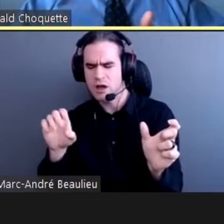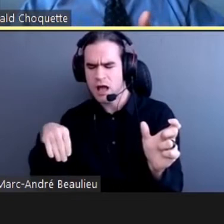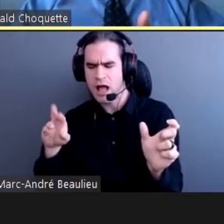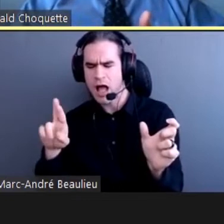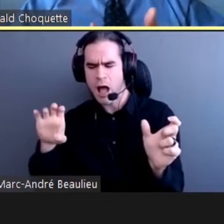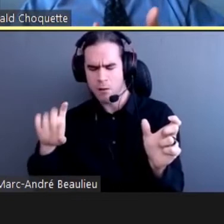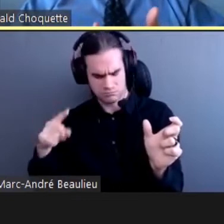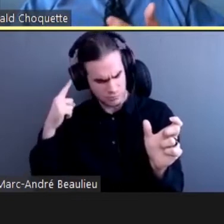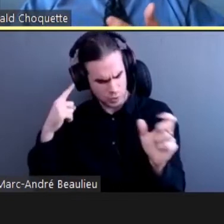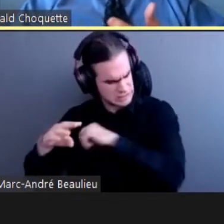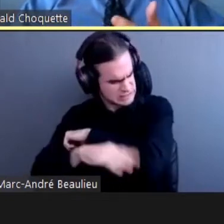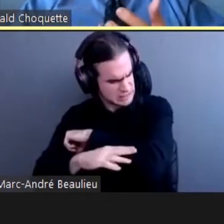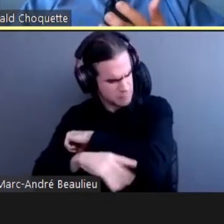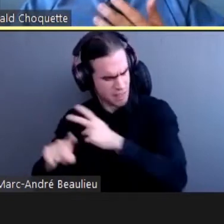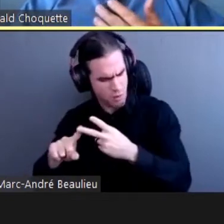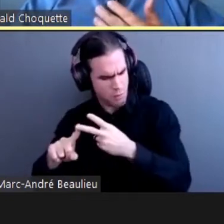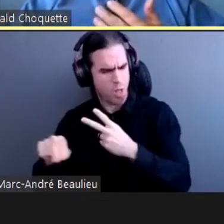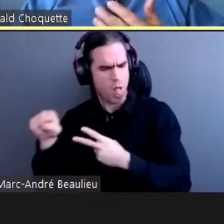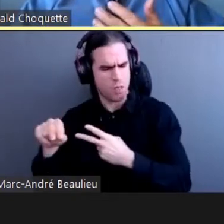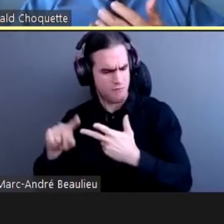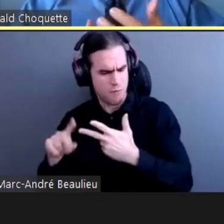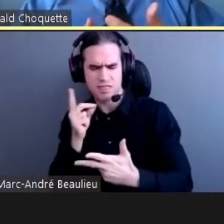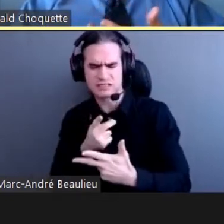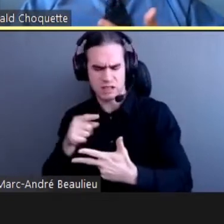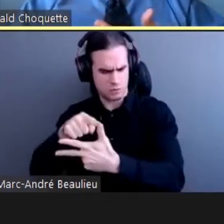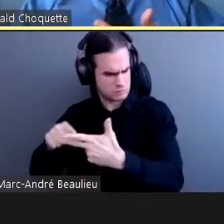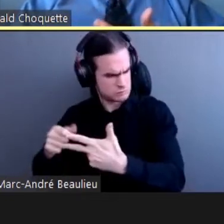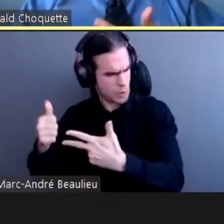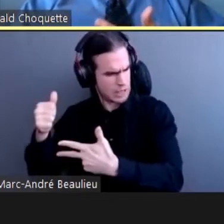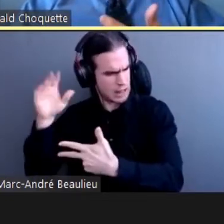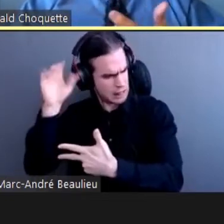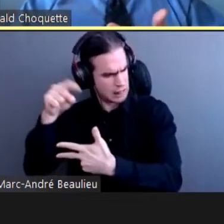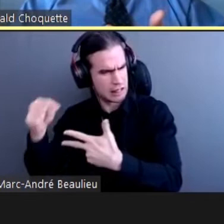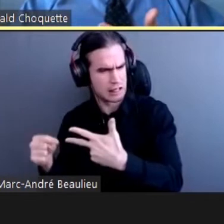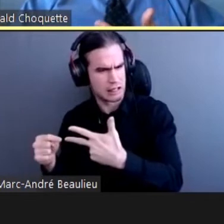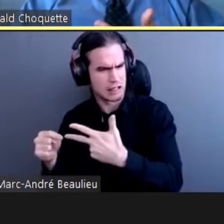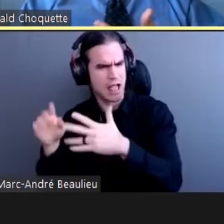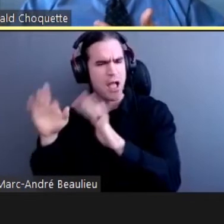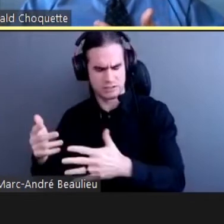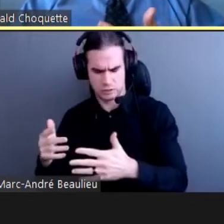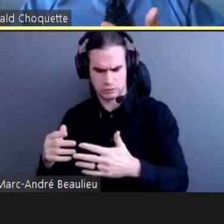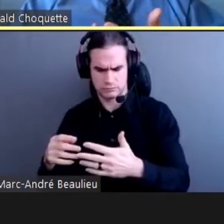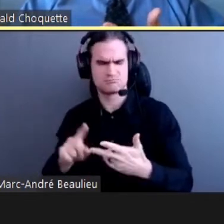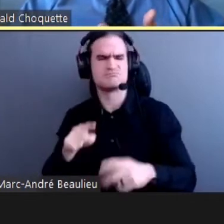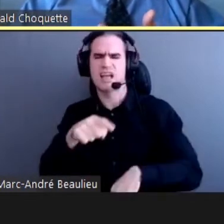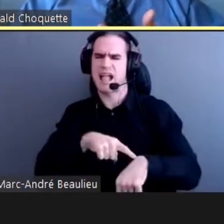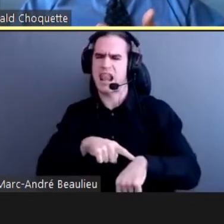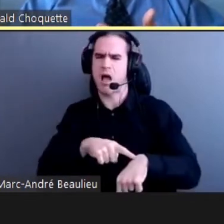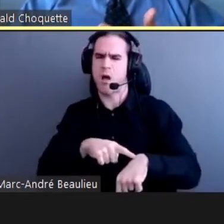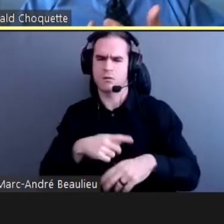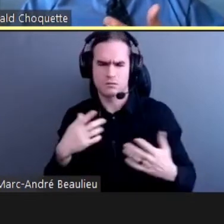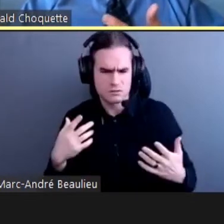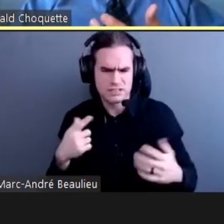est-ce que c'est septembre, novembre ou décembre? Puis après ça, mais c'est à quelle heure? C'est-tu